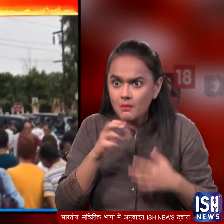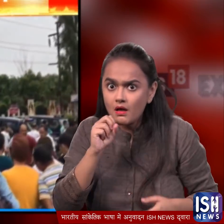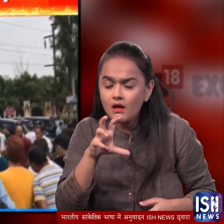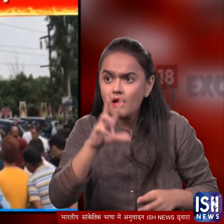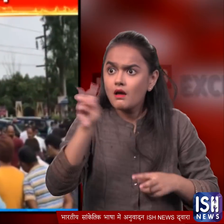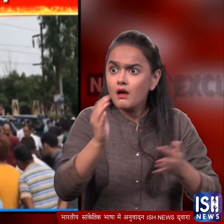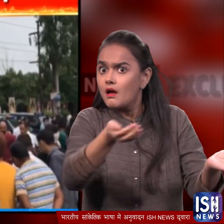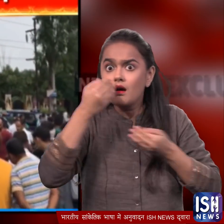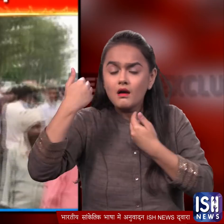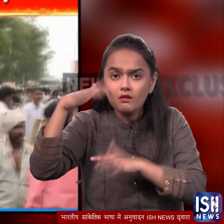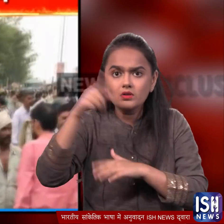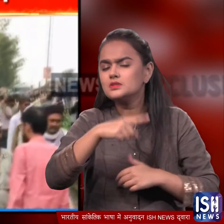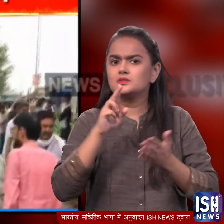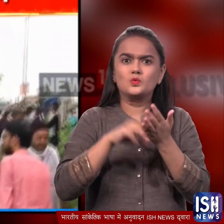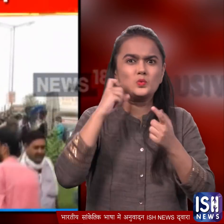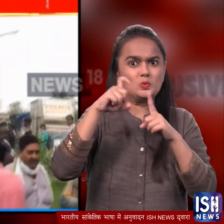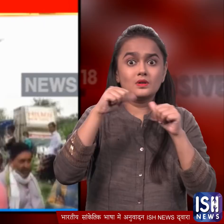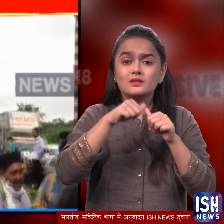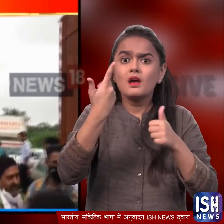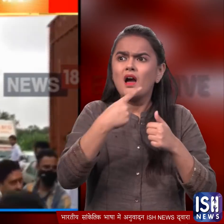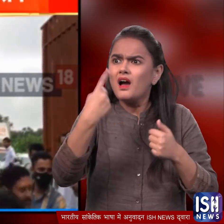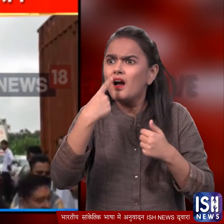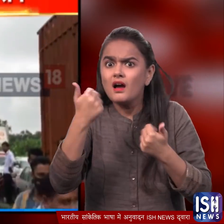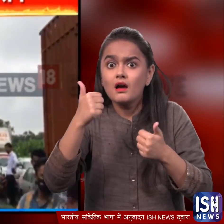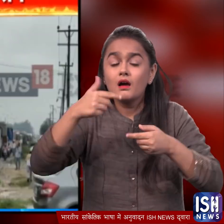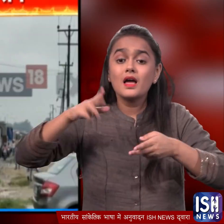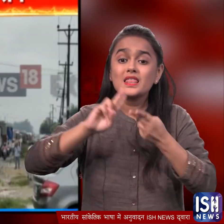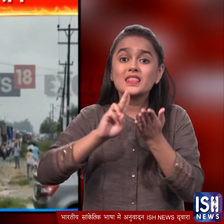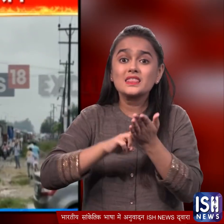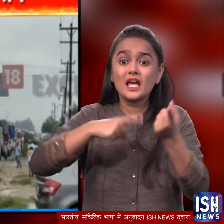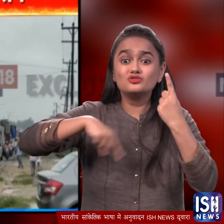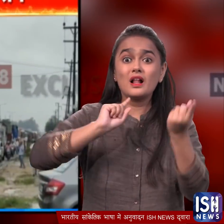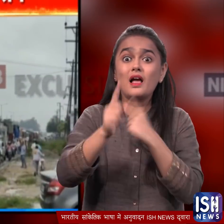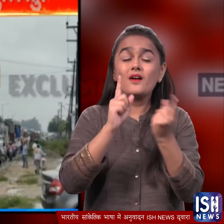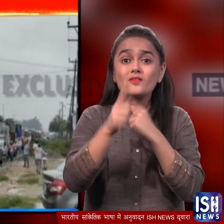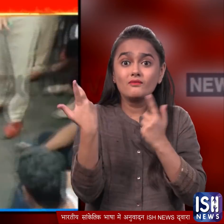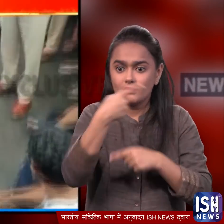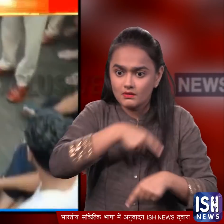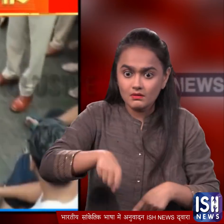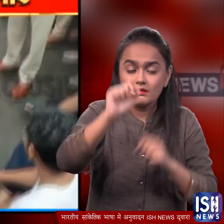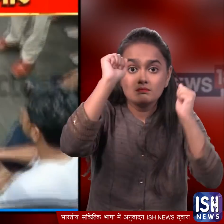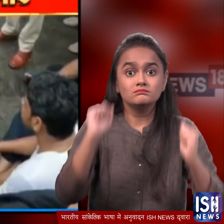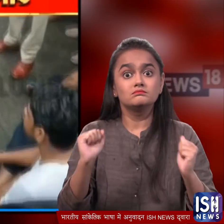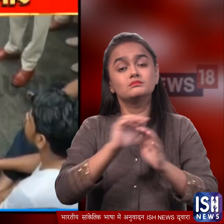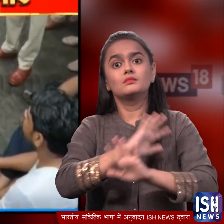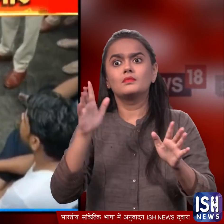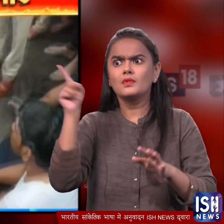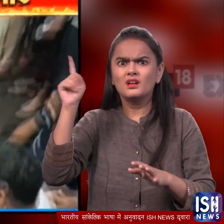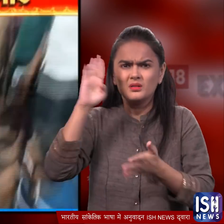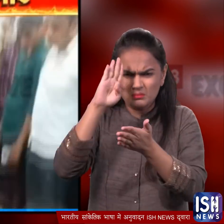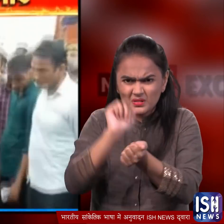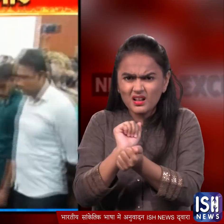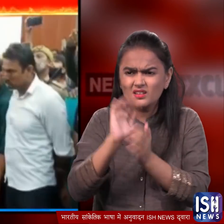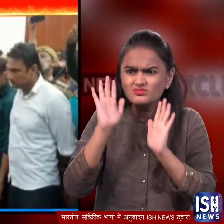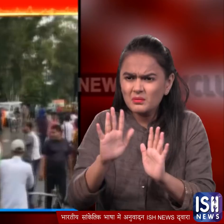मिलते ही परिवार के लोग भड़क गए और उन लोगों ने ग्रेटर नोएडा की तरफ से गुजरने वाले नेशनल हाईवे को जाम कर दिया, जिसकी खबर मिलते ही पुलिस भी